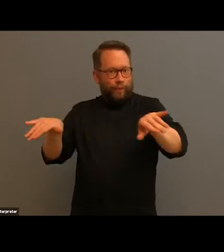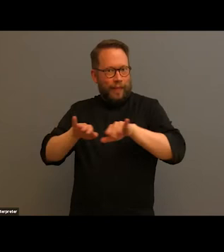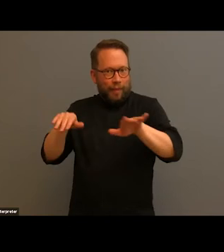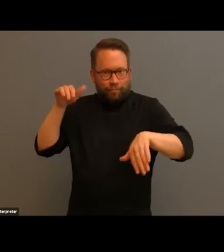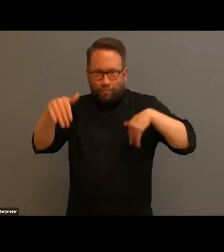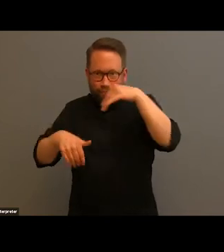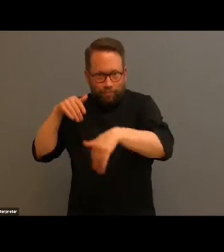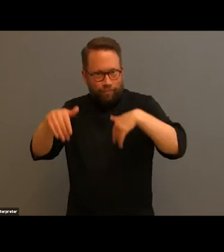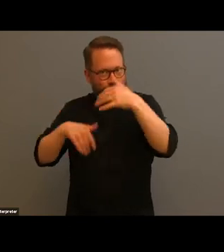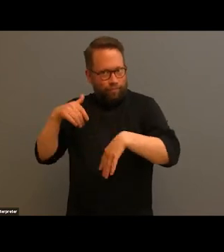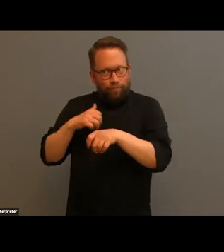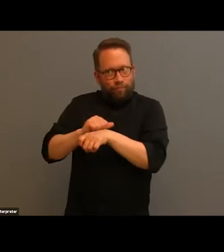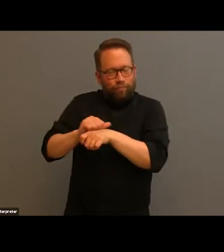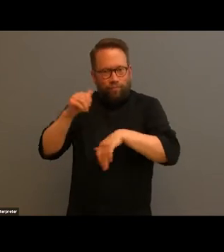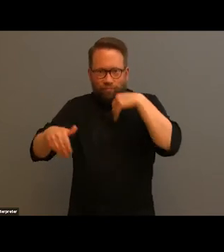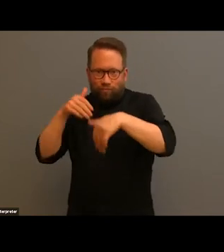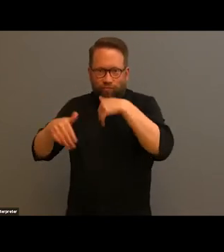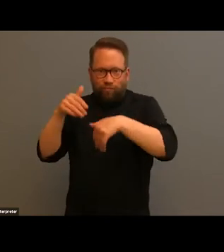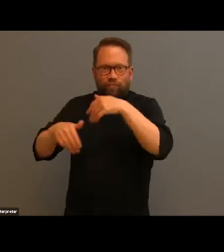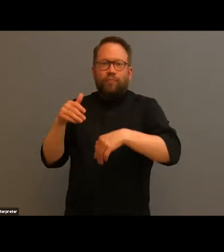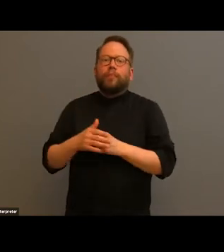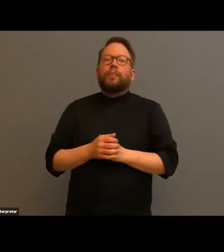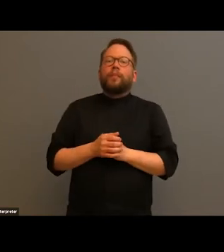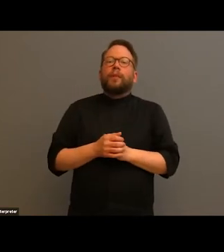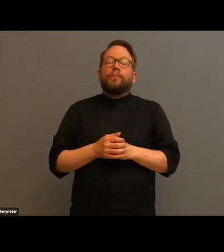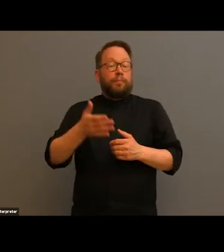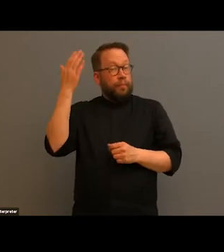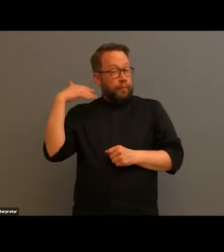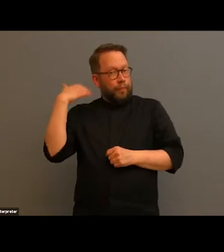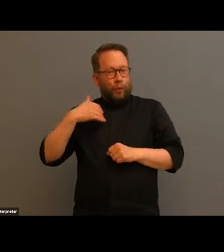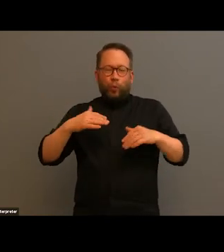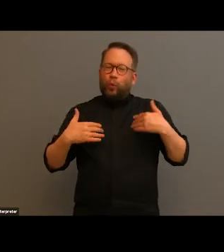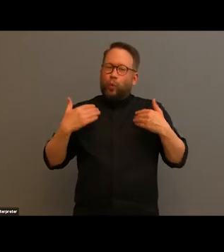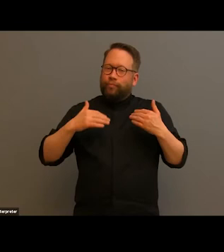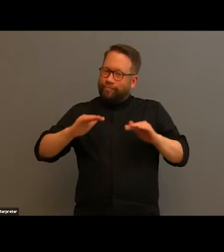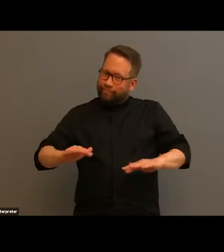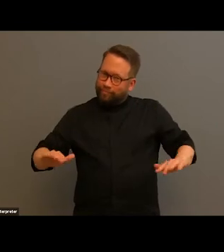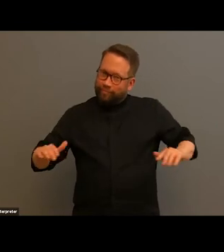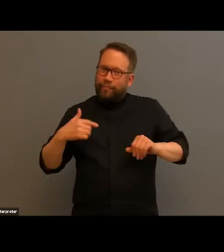Alltså de är gammal och så, inte jätteanpassad, inte alls faktiskt.